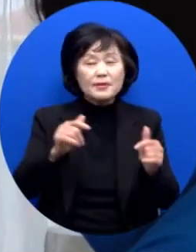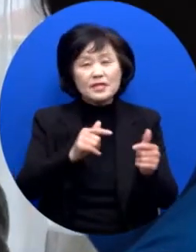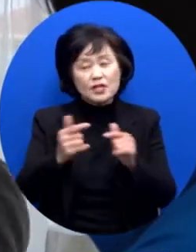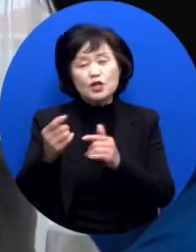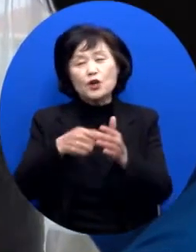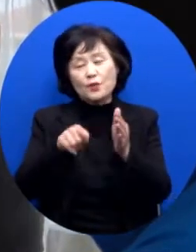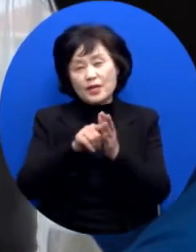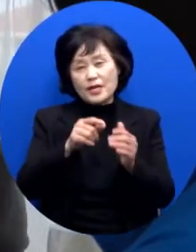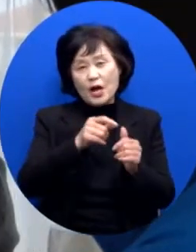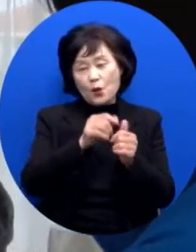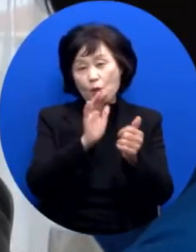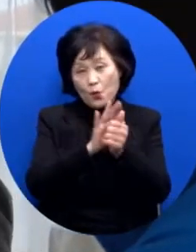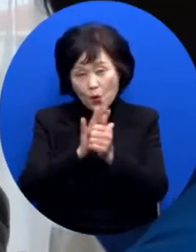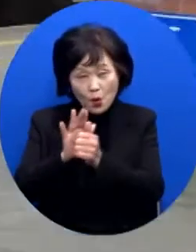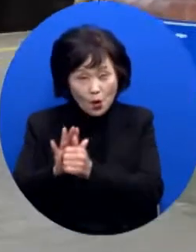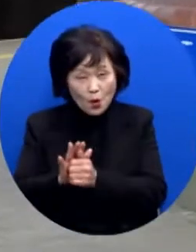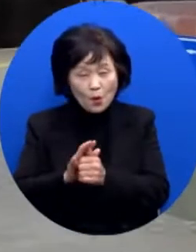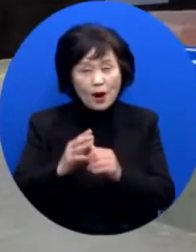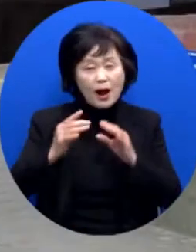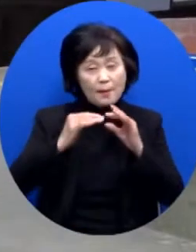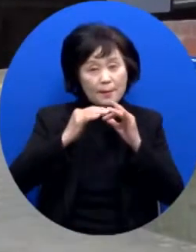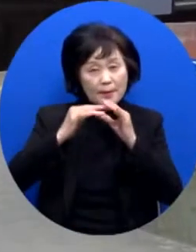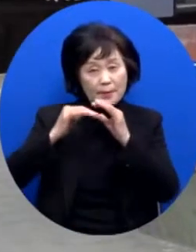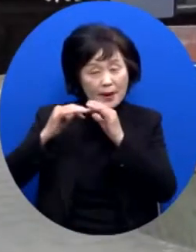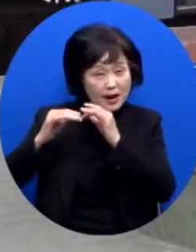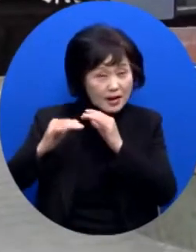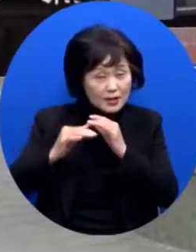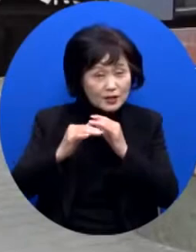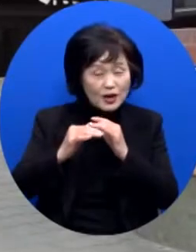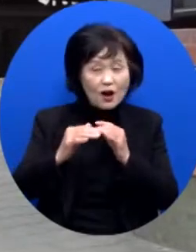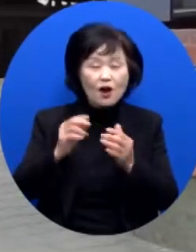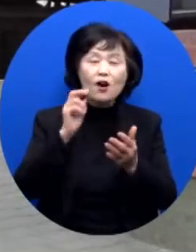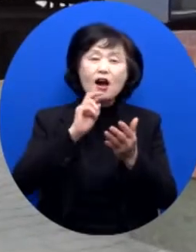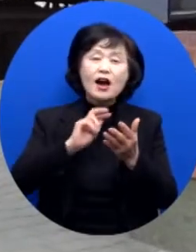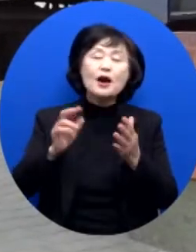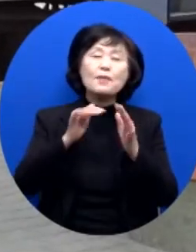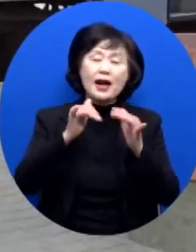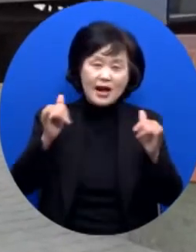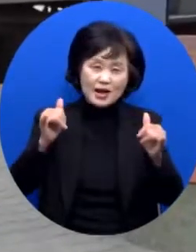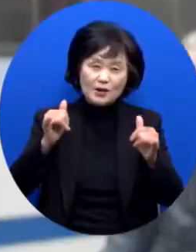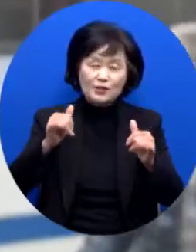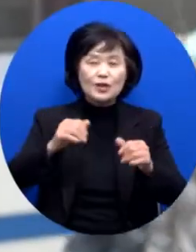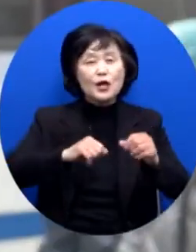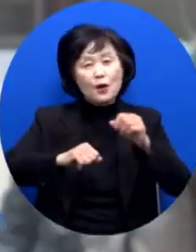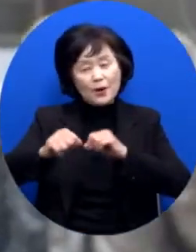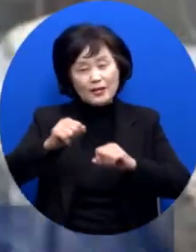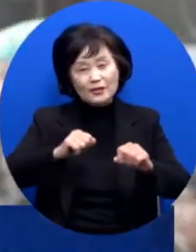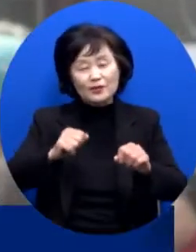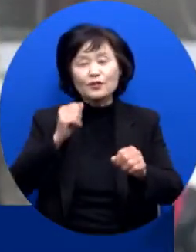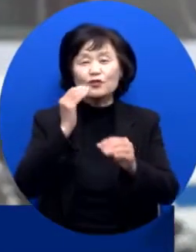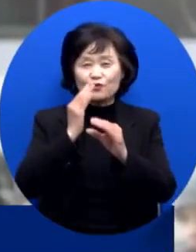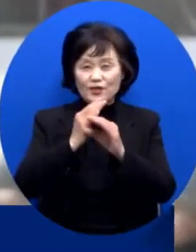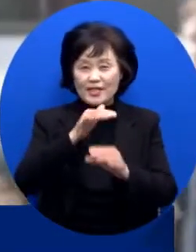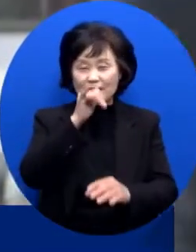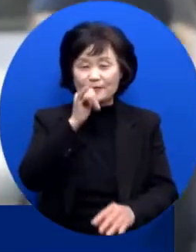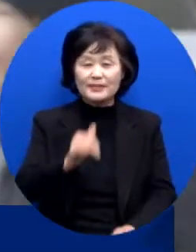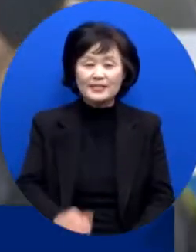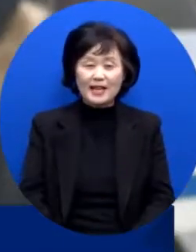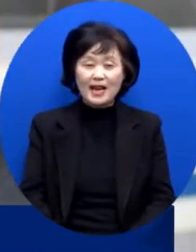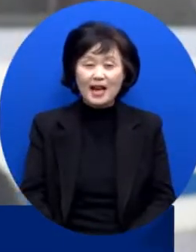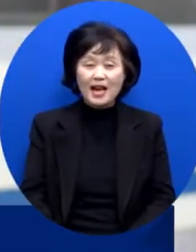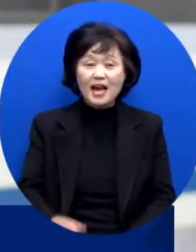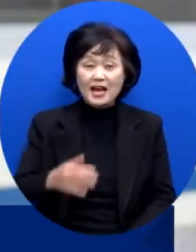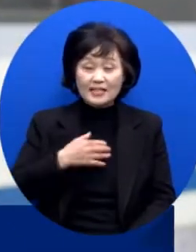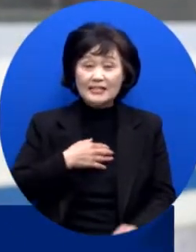함께 음악을 연주하고 악기를 나눠주는 음악가로서의 활동도 펼치고 있습니다. 저는 일개 연주자지만